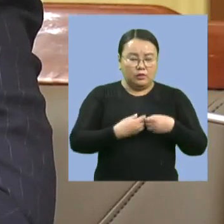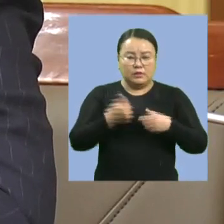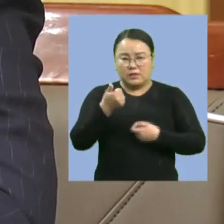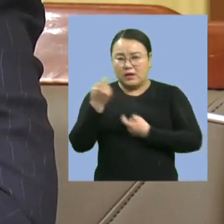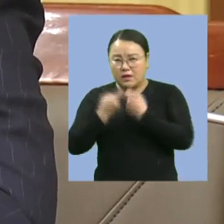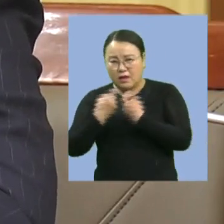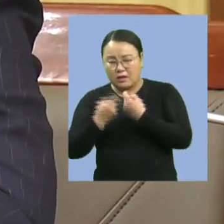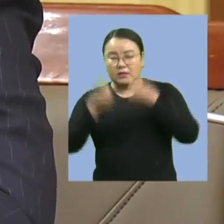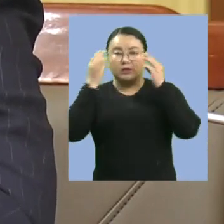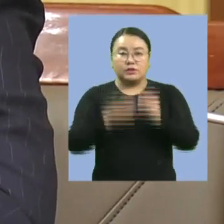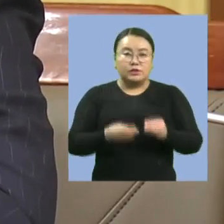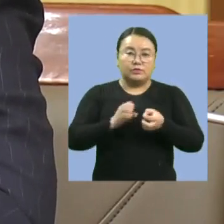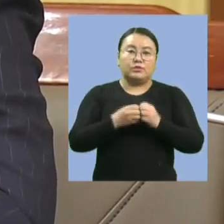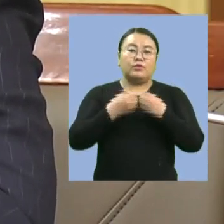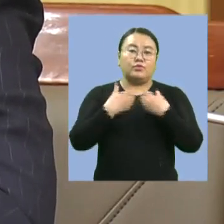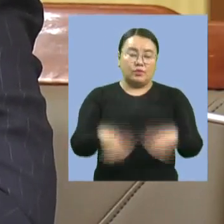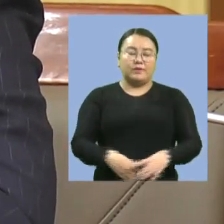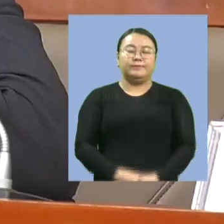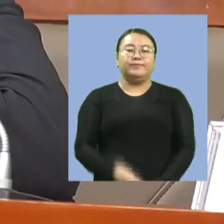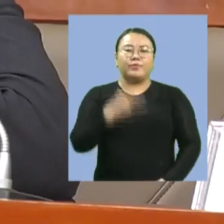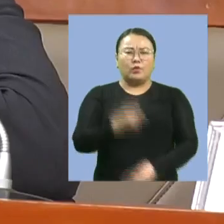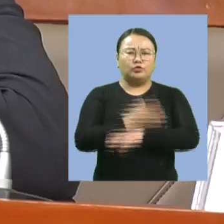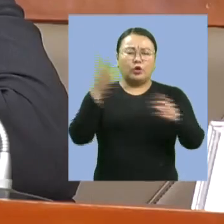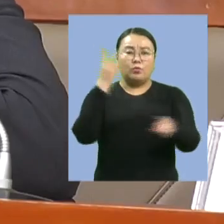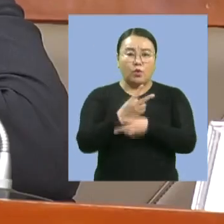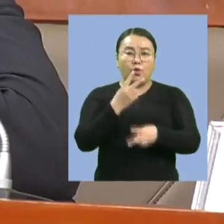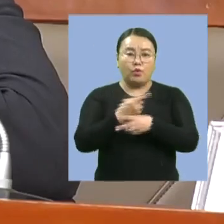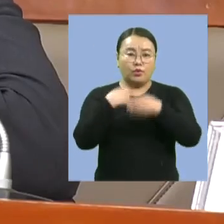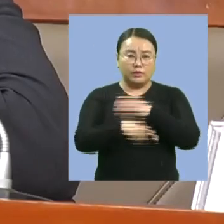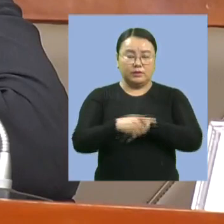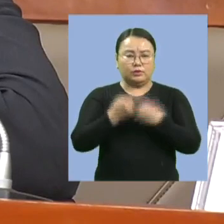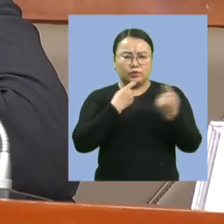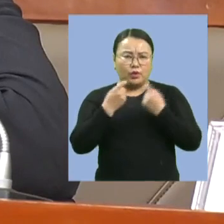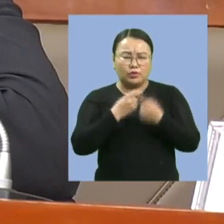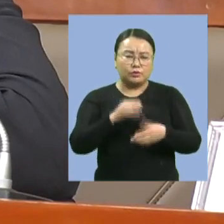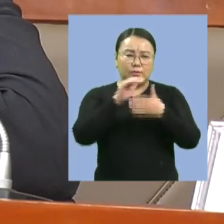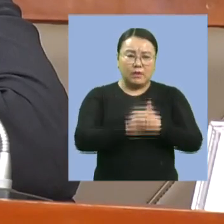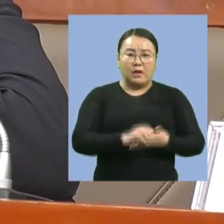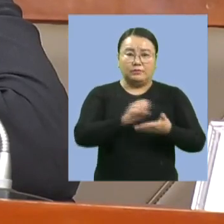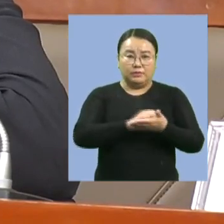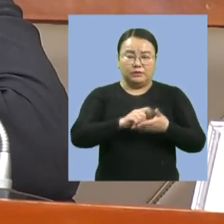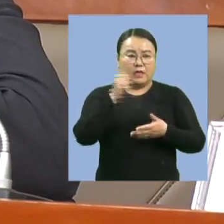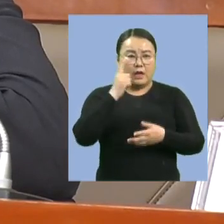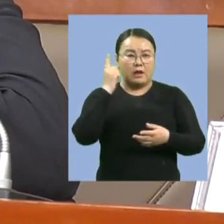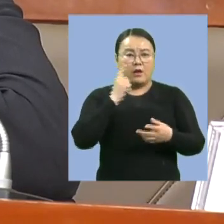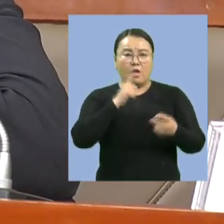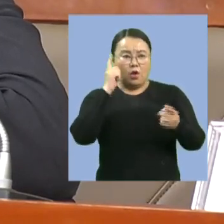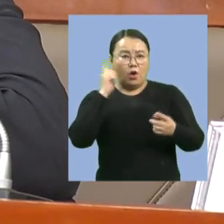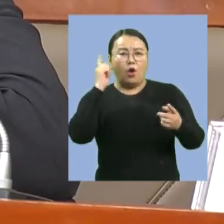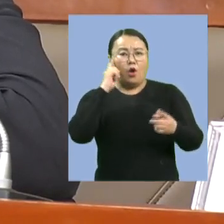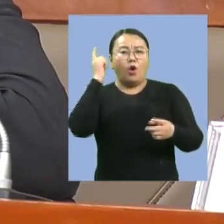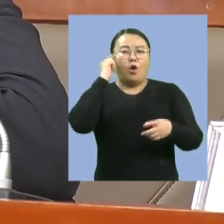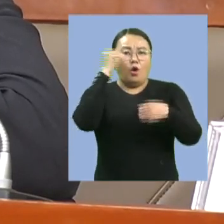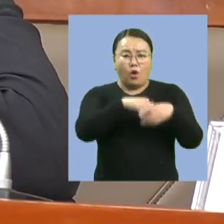ярилцаад ингээд шийдвэр гаргасан юм аа. За мэдээж үндсэн хууль гэдэг зөвшөлтслийн том баримт бич, харилцан ойлголцлын том баримт бичих байдаг